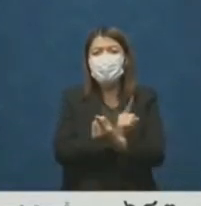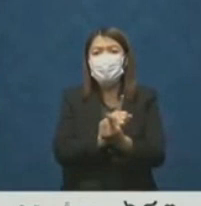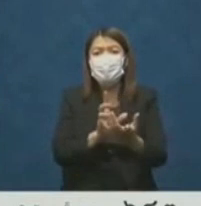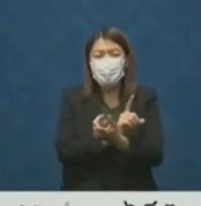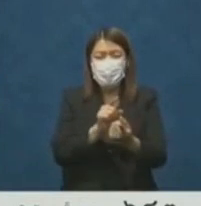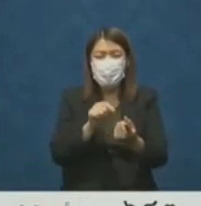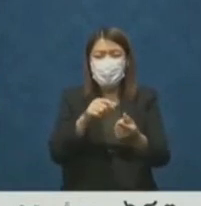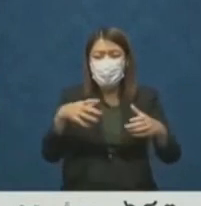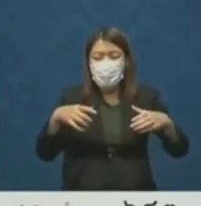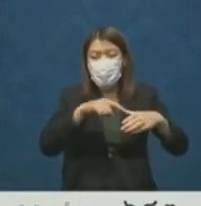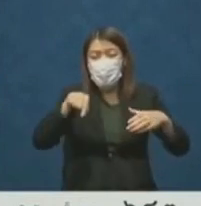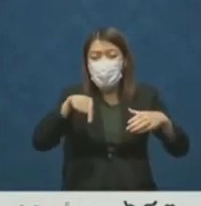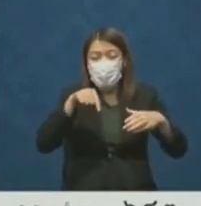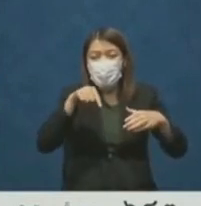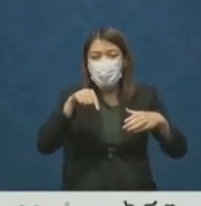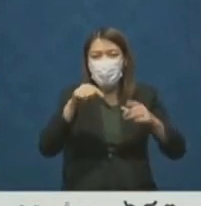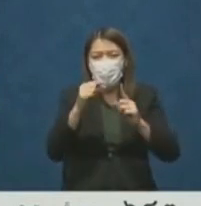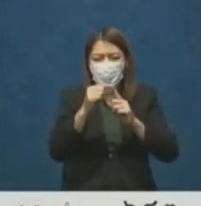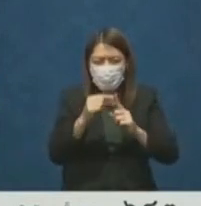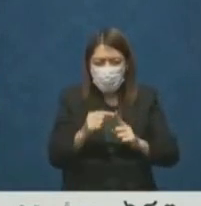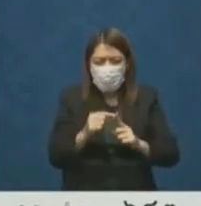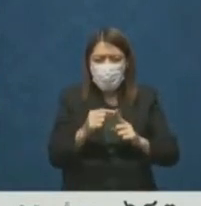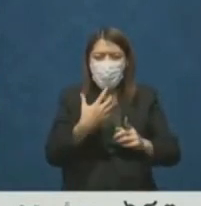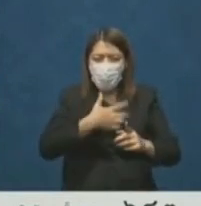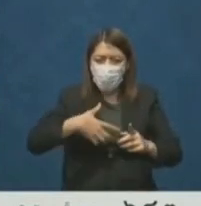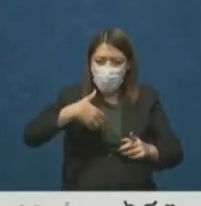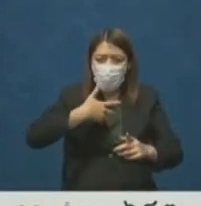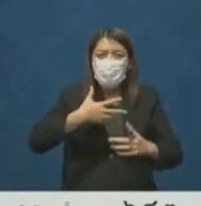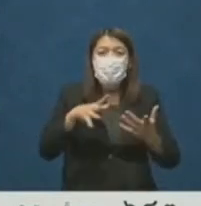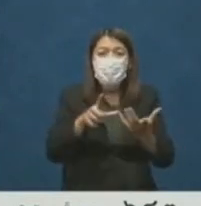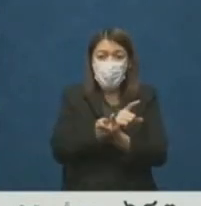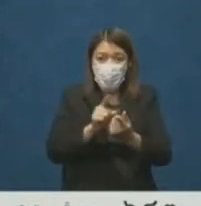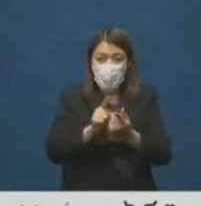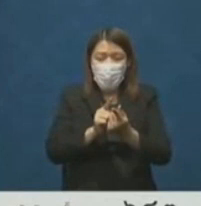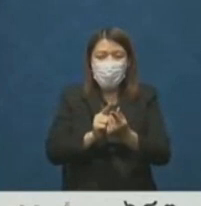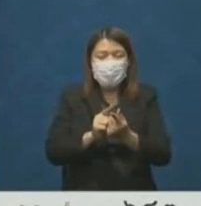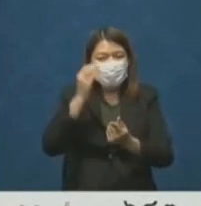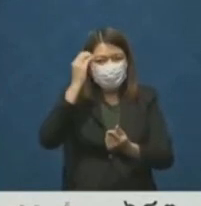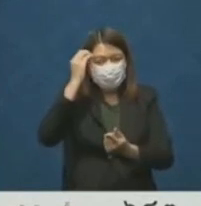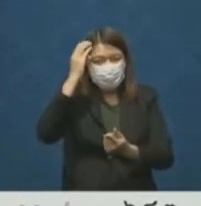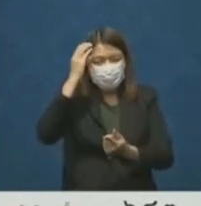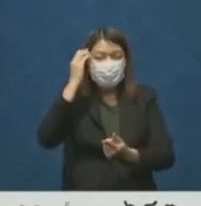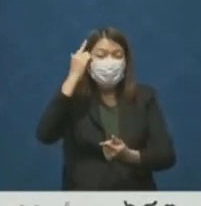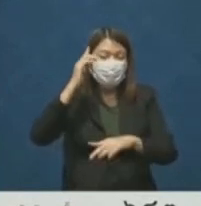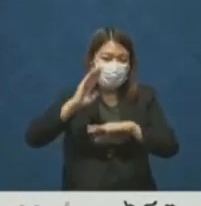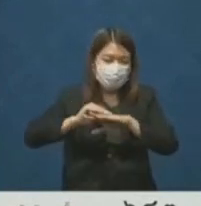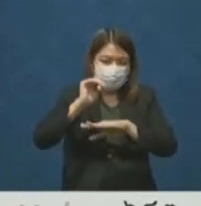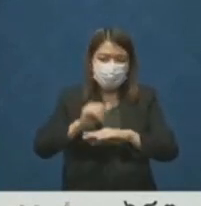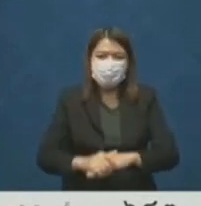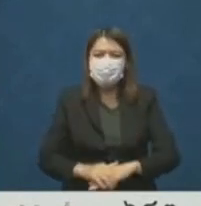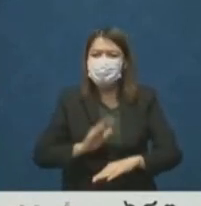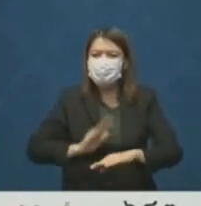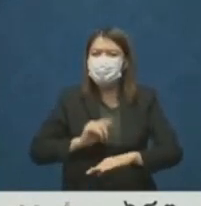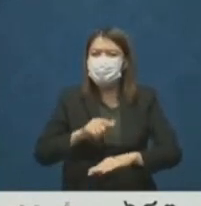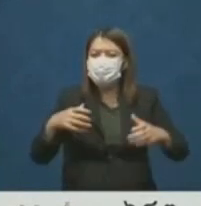คมที่เพิ่มมานะครับกับคำที่เพิ่มเติมขึ้นมาใหม่เรื่องอารมณ์สังคมสติปัญญาและความรู้ความสาม